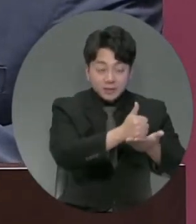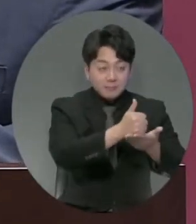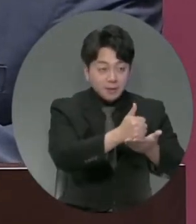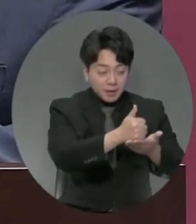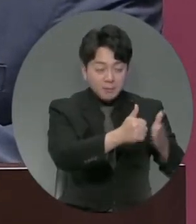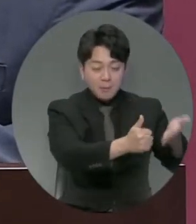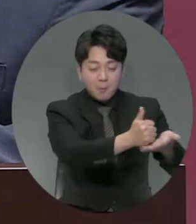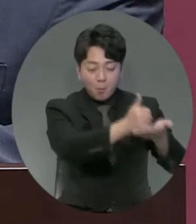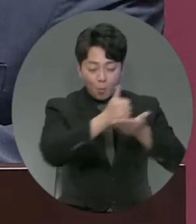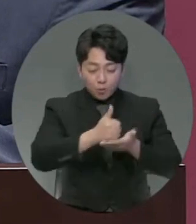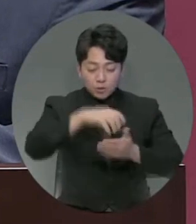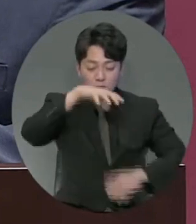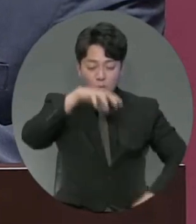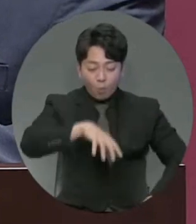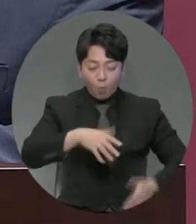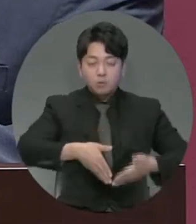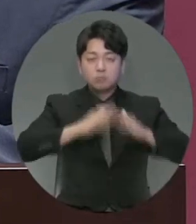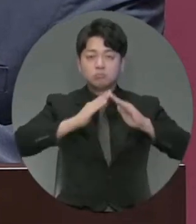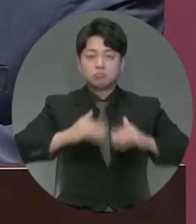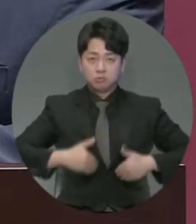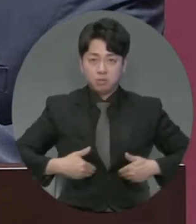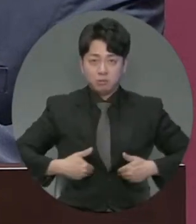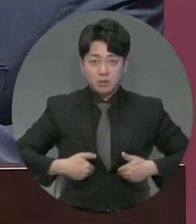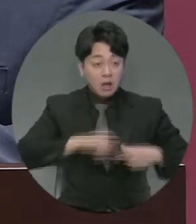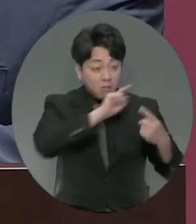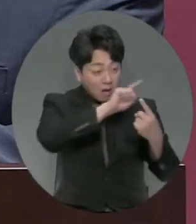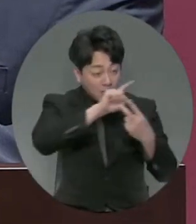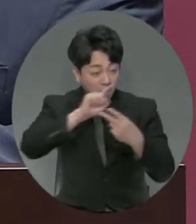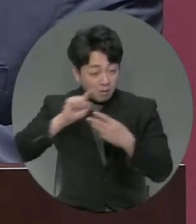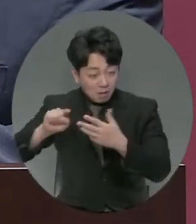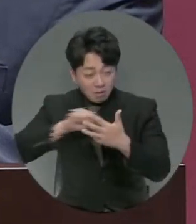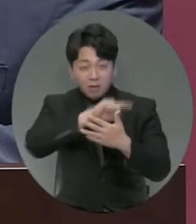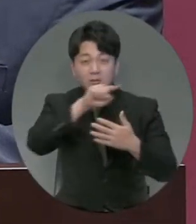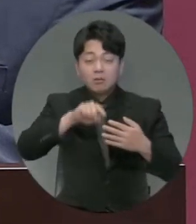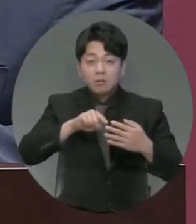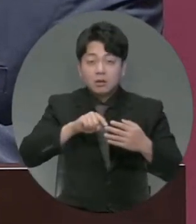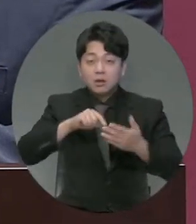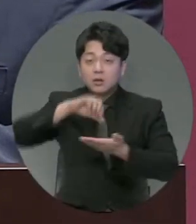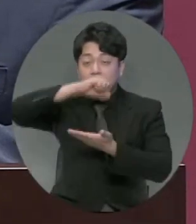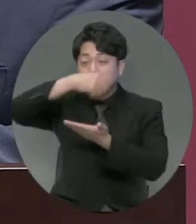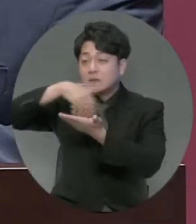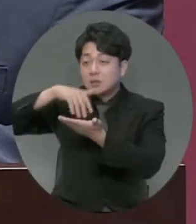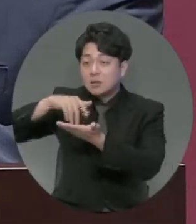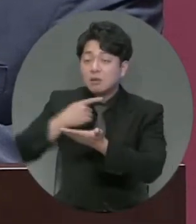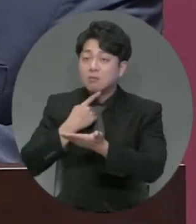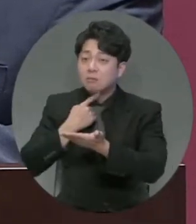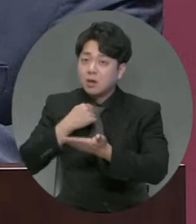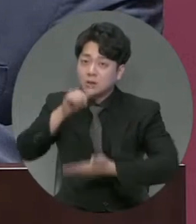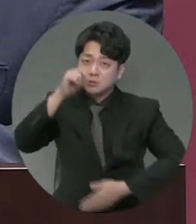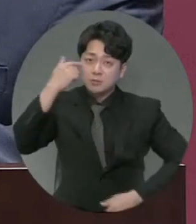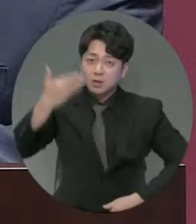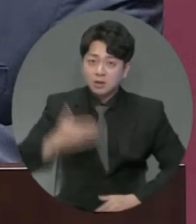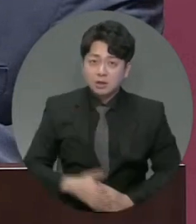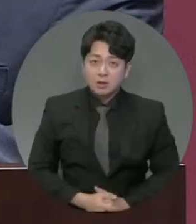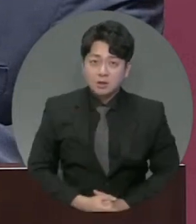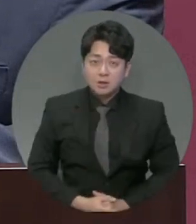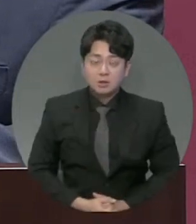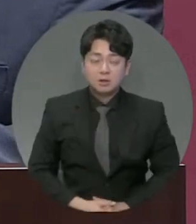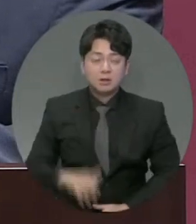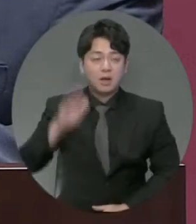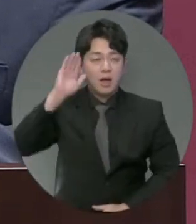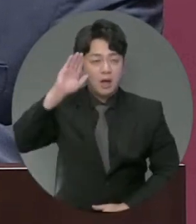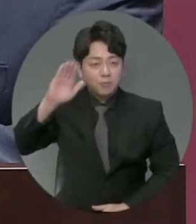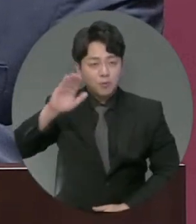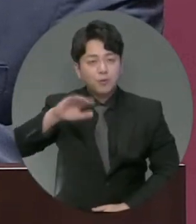있습니다. 이 예산 한번 추계해봤습니까? 앞으로 그런 예산과 무엇을 어떻게 해야 되는가 하는